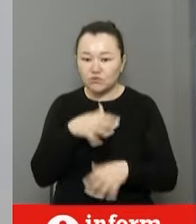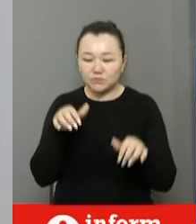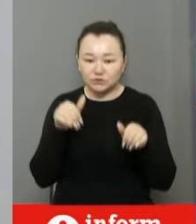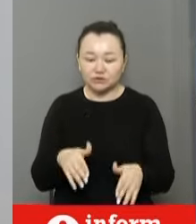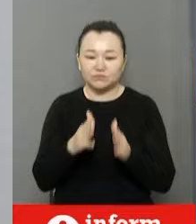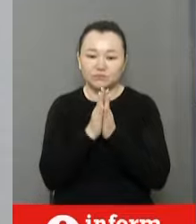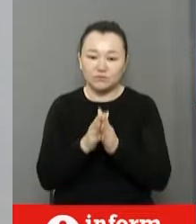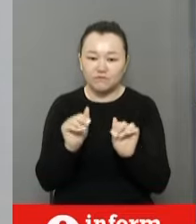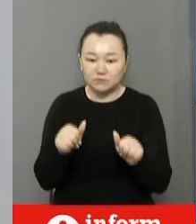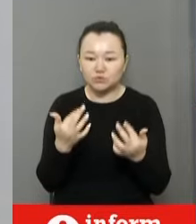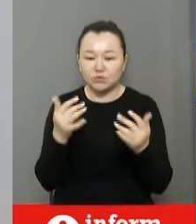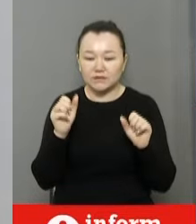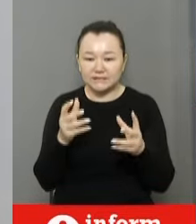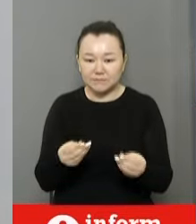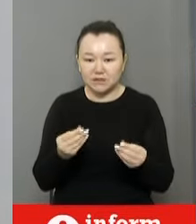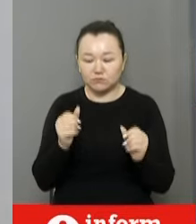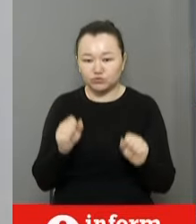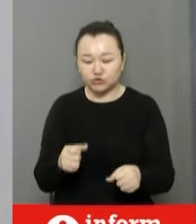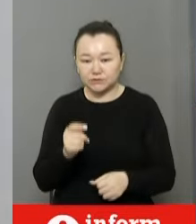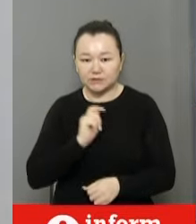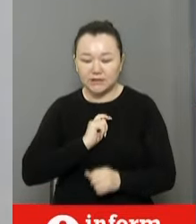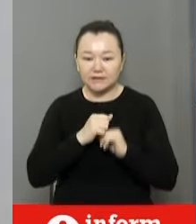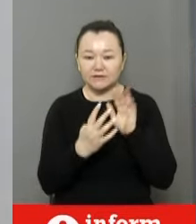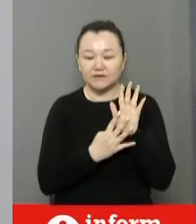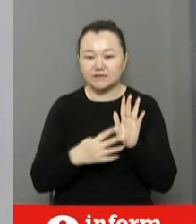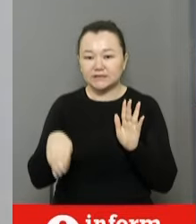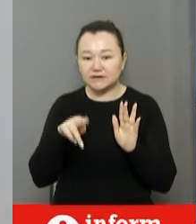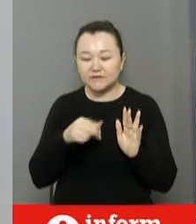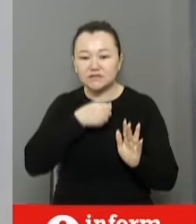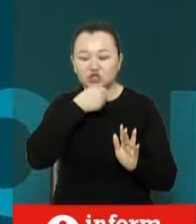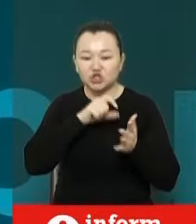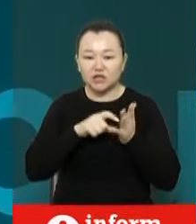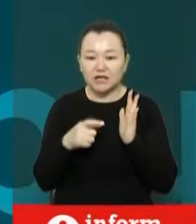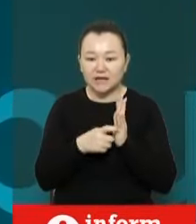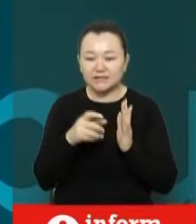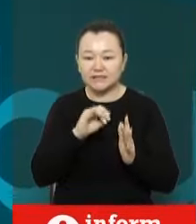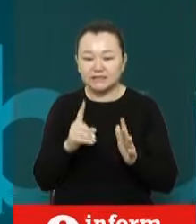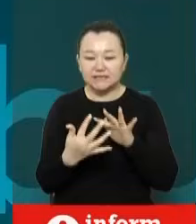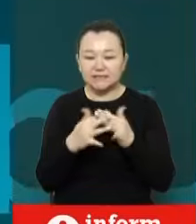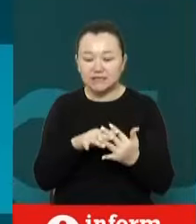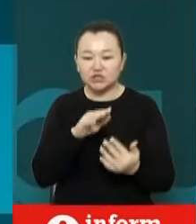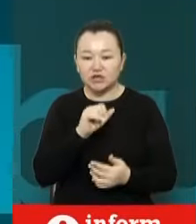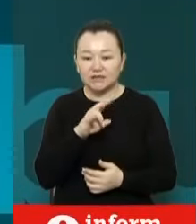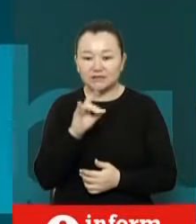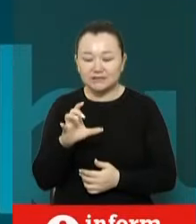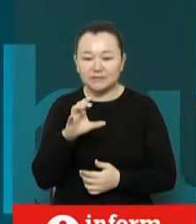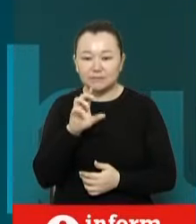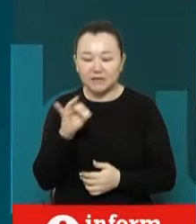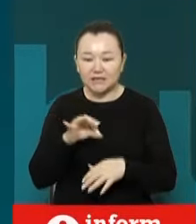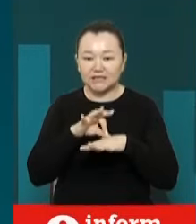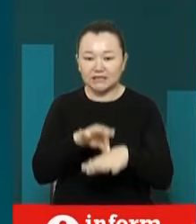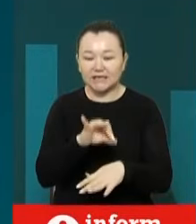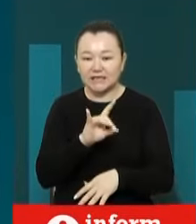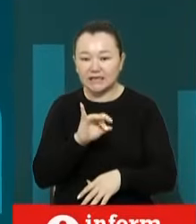смягчить наказание 19 декабря старшеклассников из села Жан сби везли в иргис на